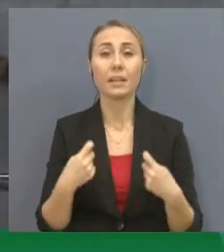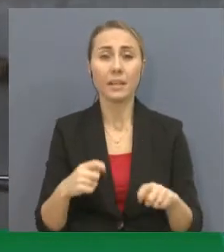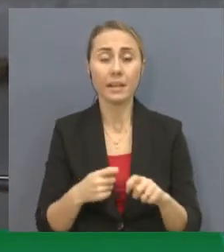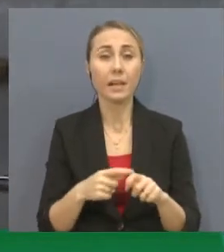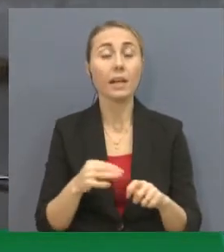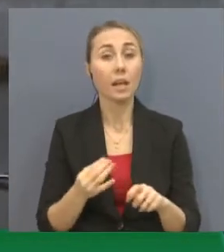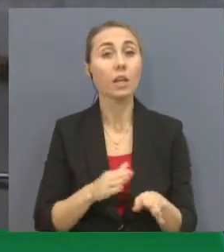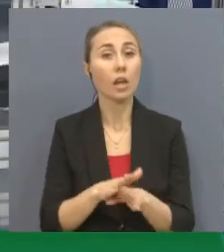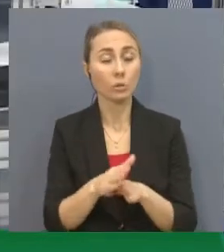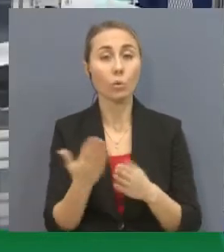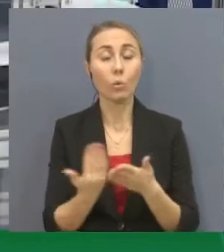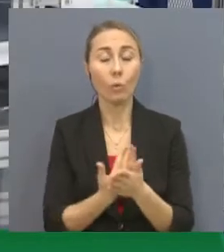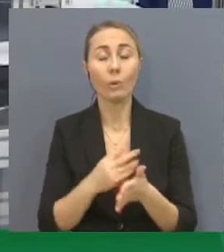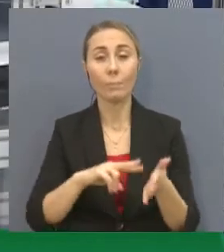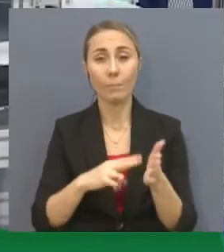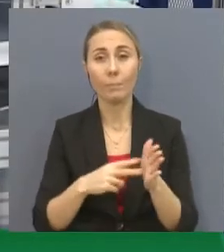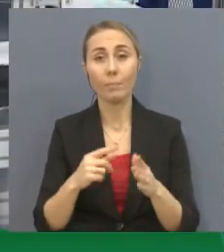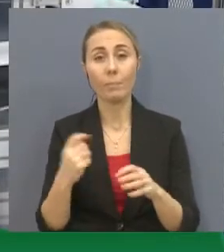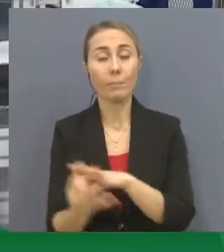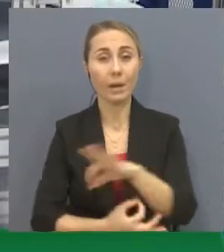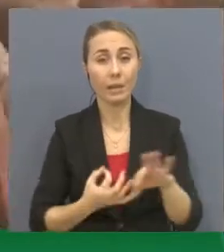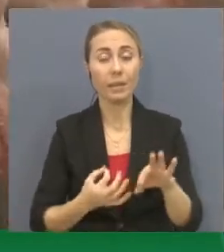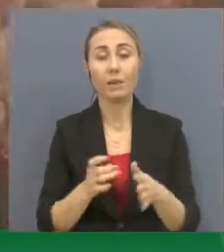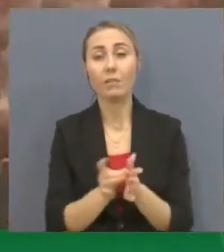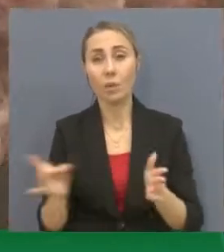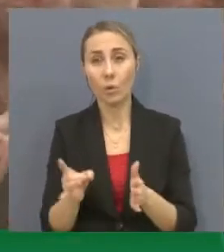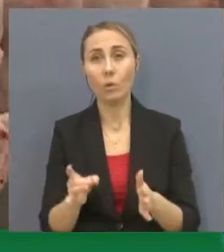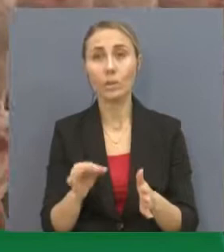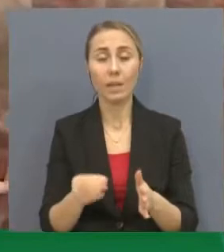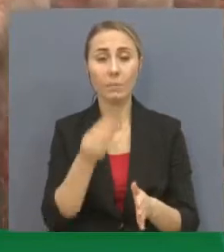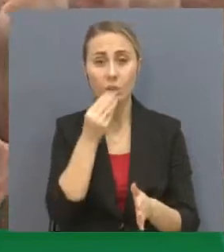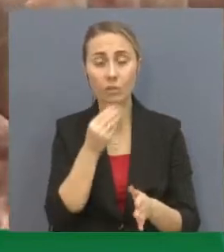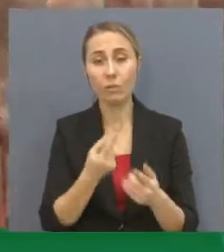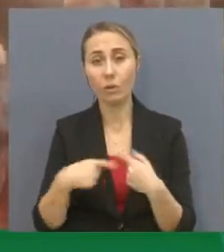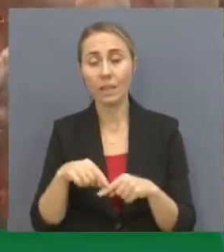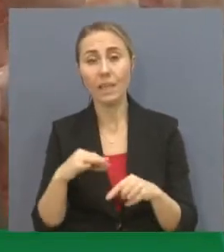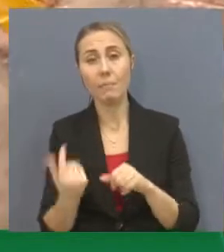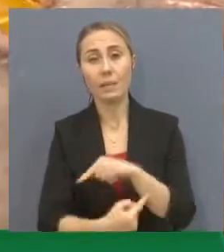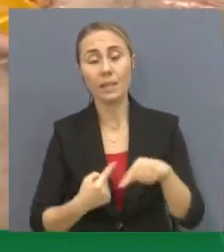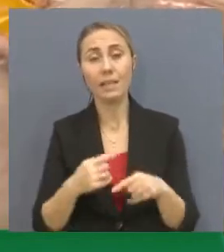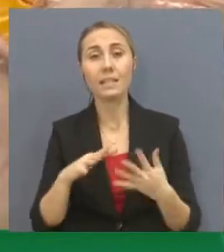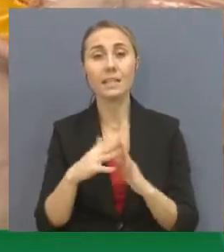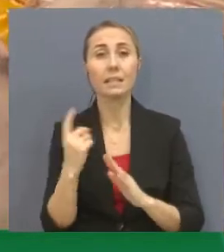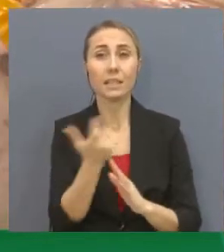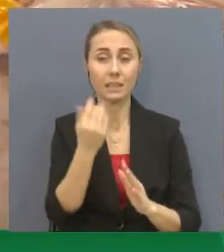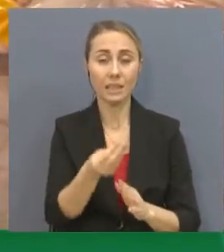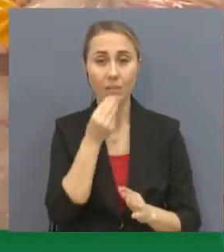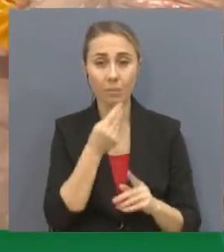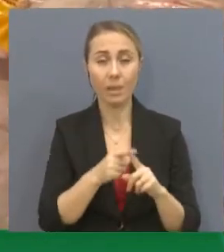реализуются новую проекты в регионе действуют масштабные проекты по пищевой отрасли и переработки сельскохозяйственной продукции